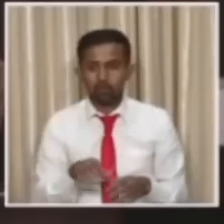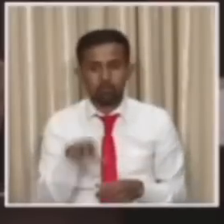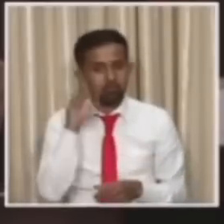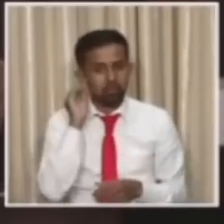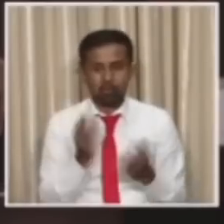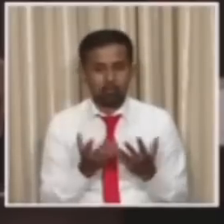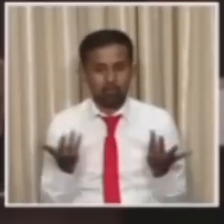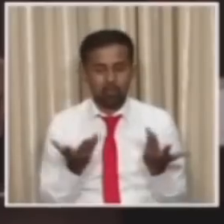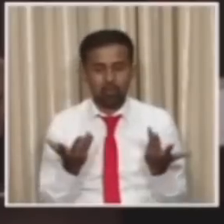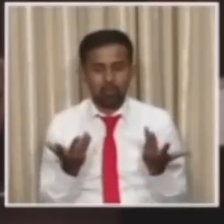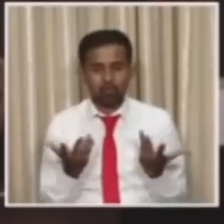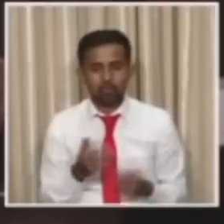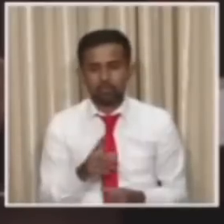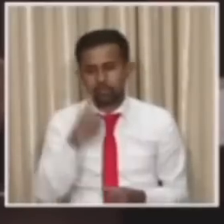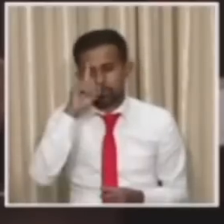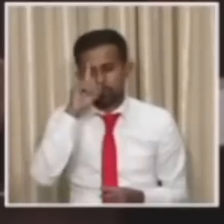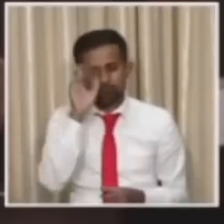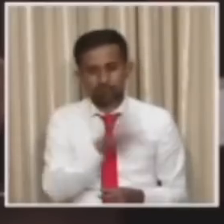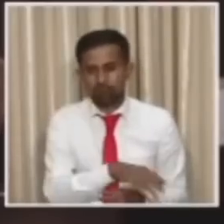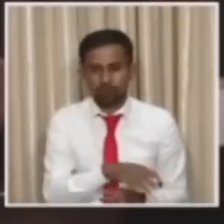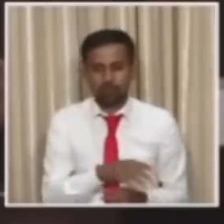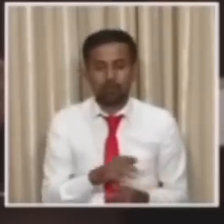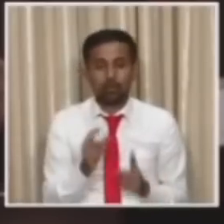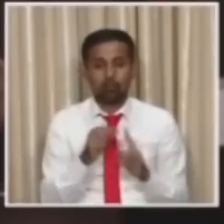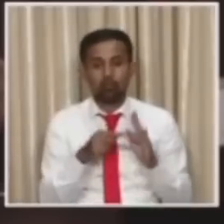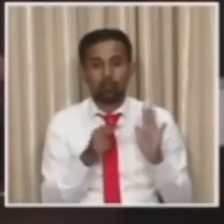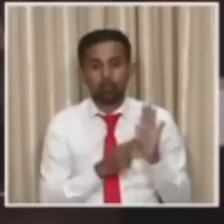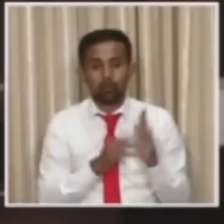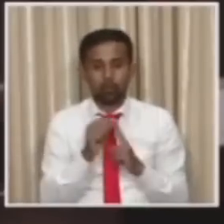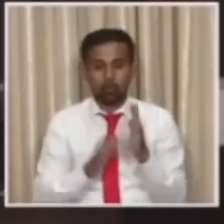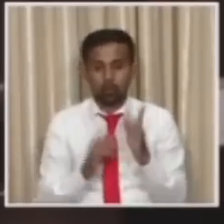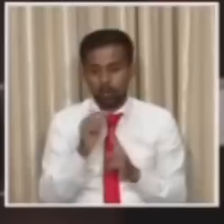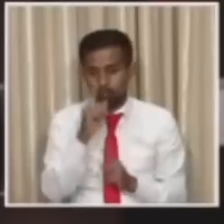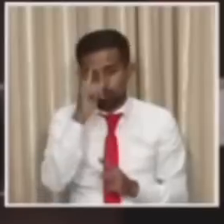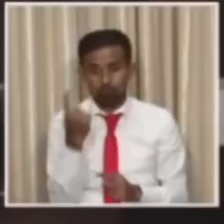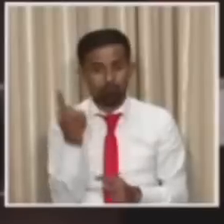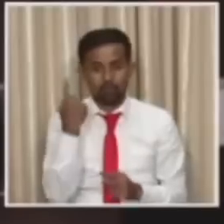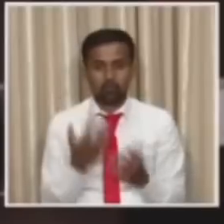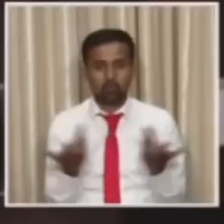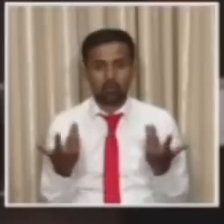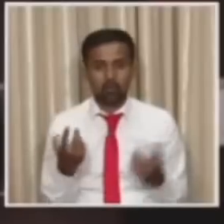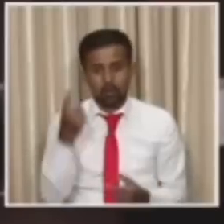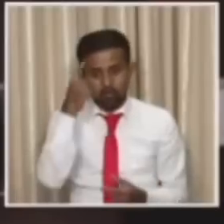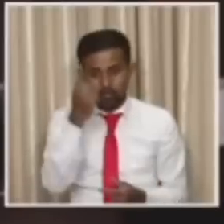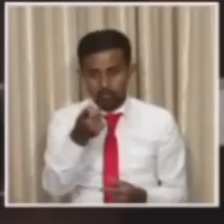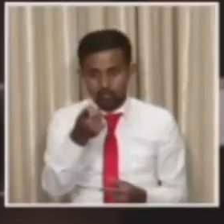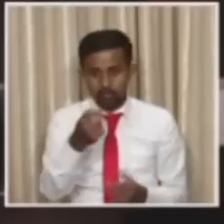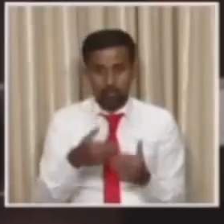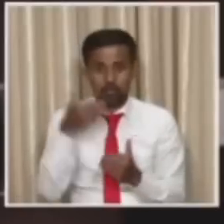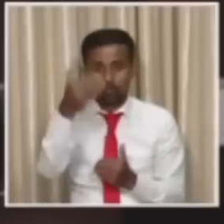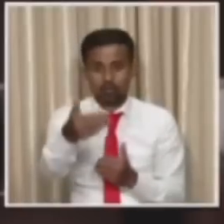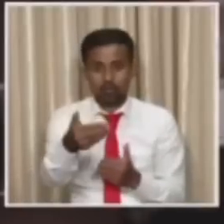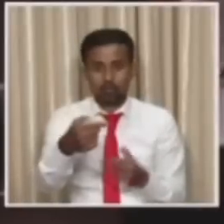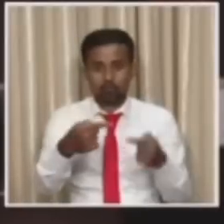this, and this is not just to Gajendra Kumar Ponnambalam. Meka Gajendra Kumar Ponnambalam sambandha prashnayak nevey. Mataka thiyaganna idiri